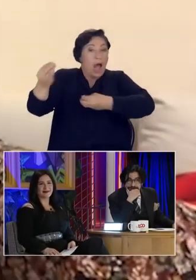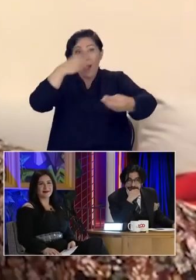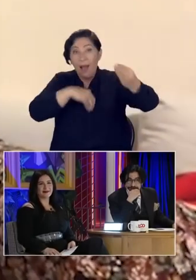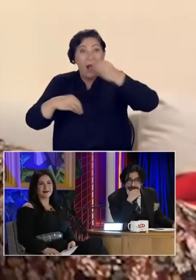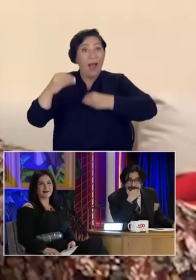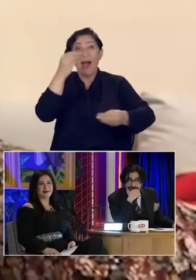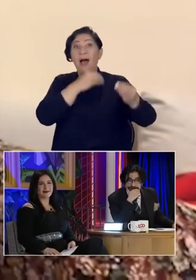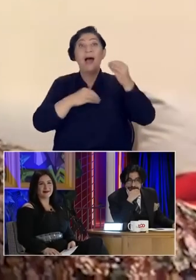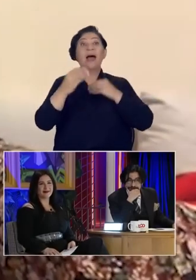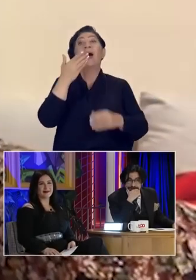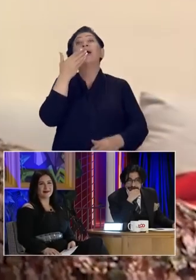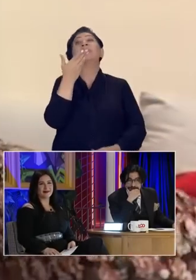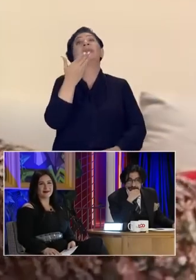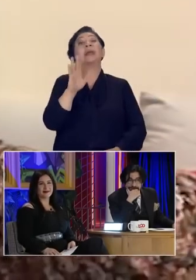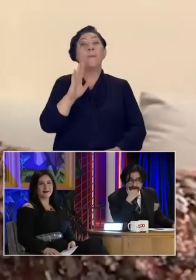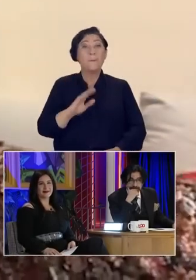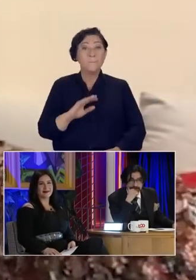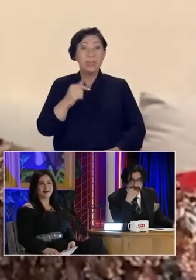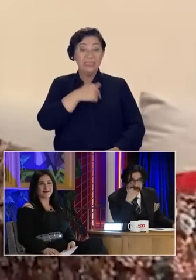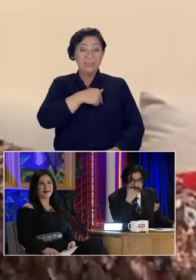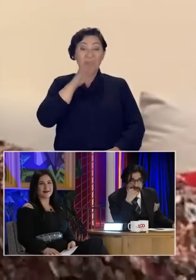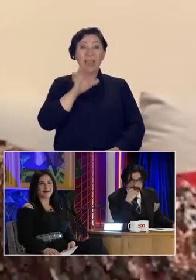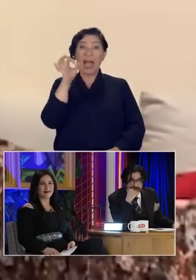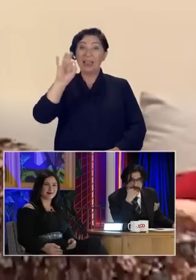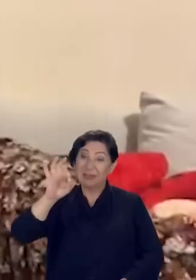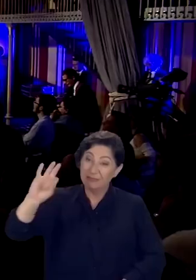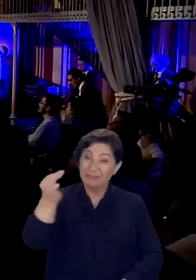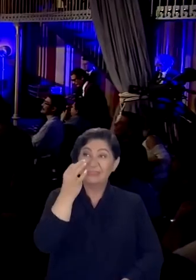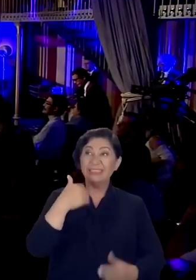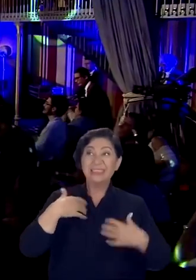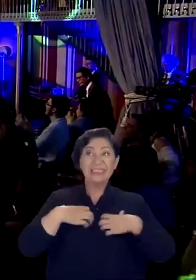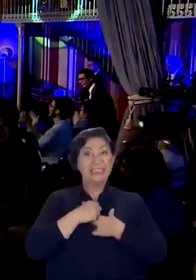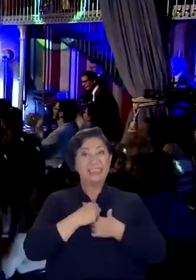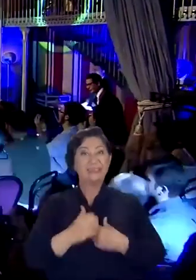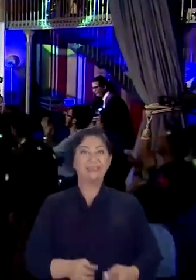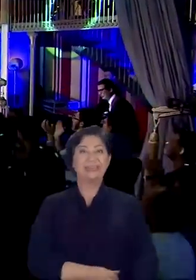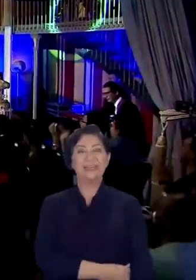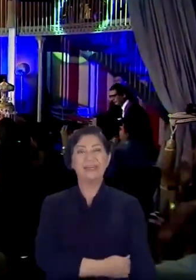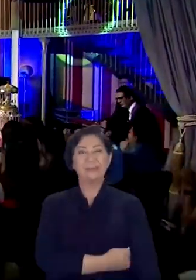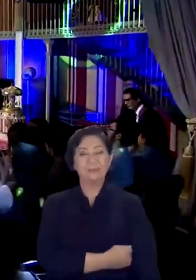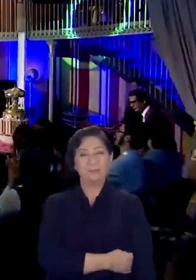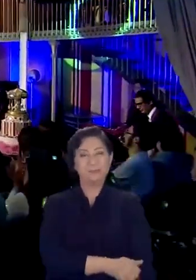çeyreği almadan içime kalmıştır o çeyreği. Onu da alıp çıkacağız aldım oradan.